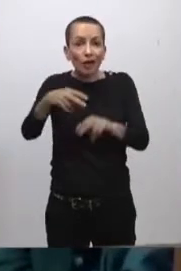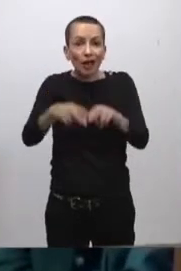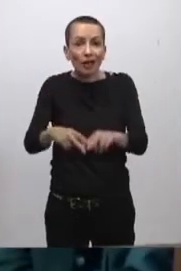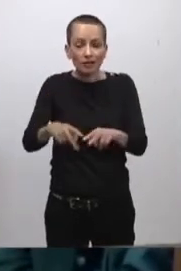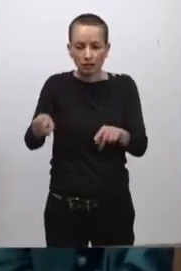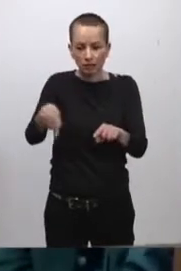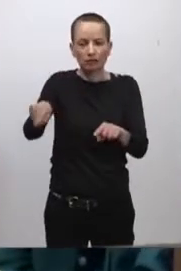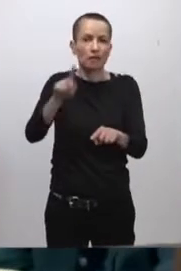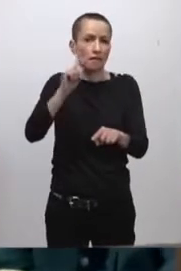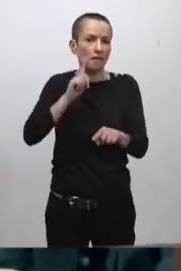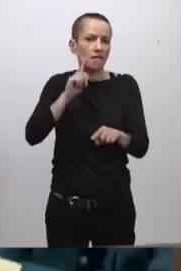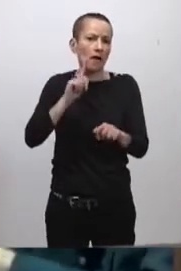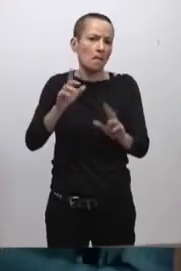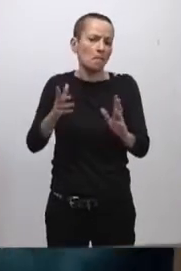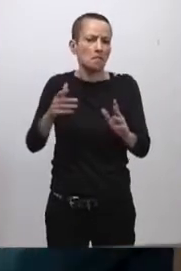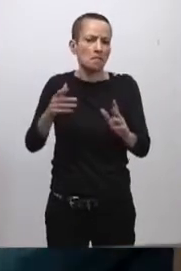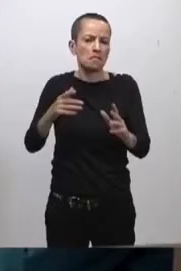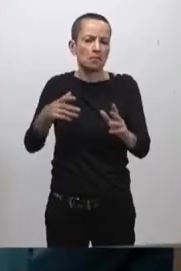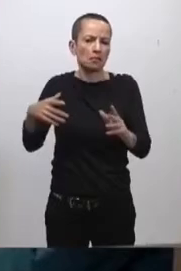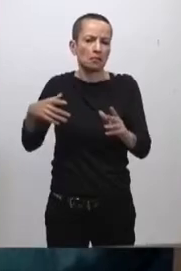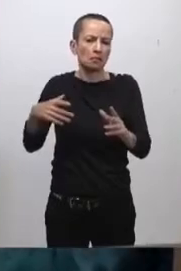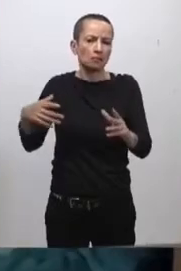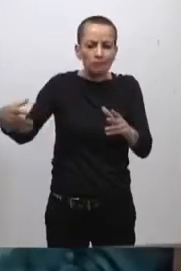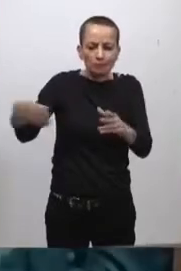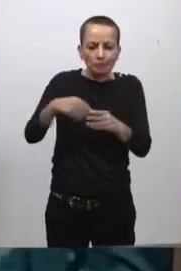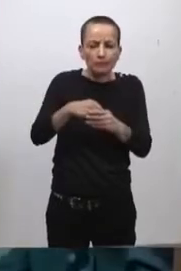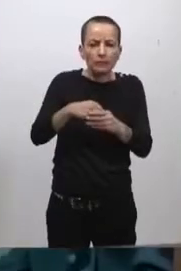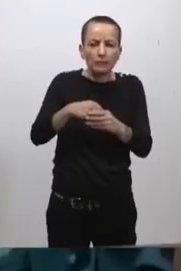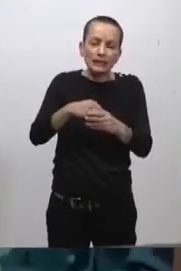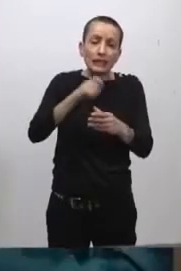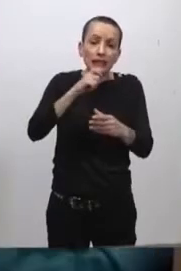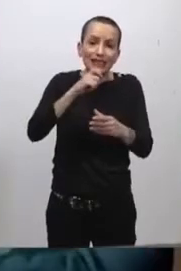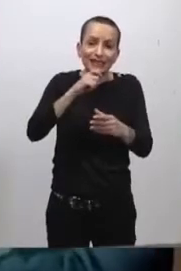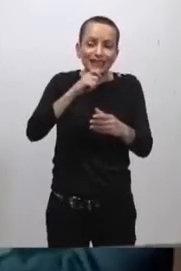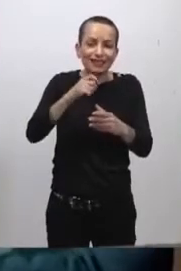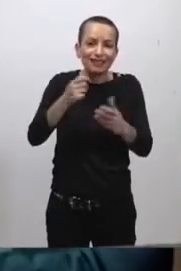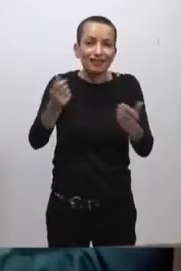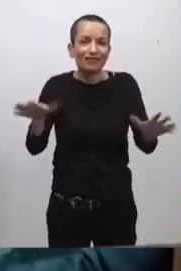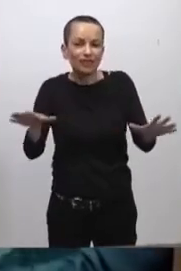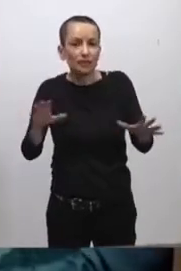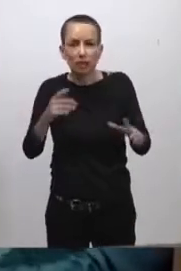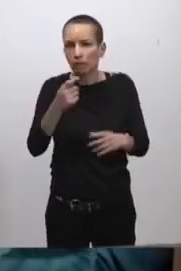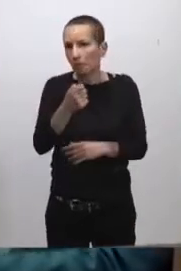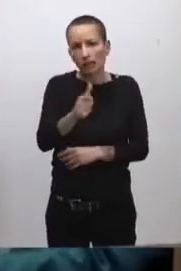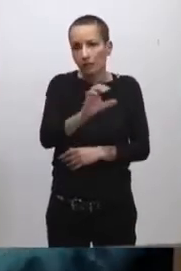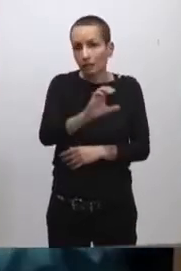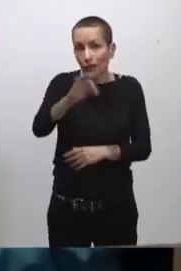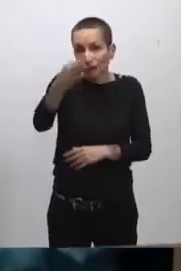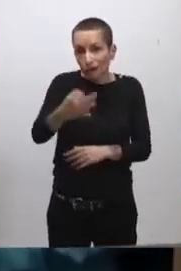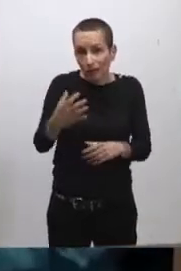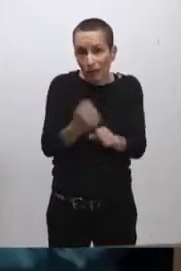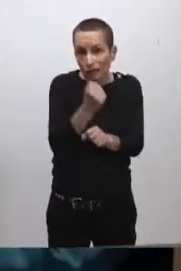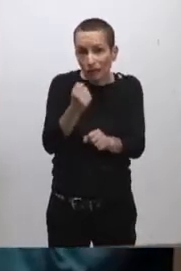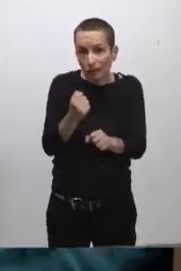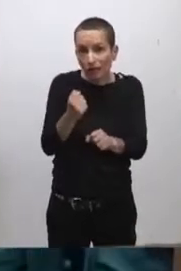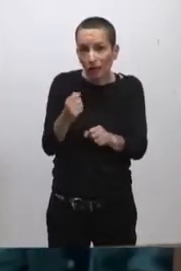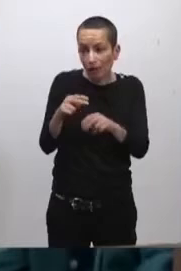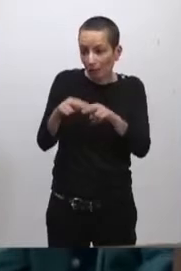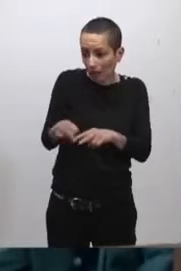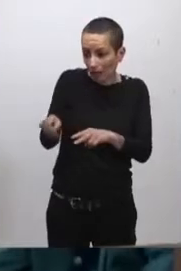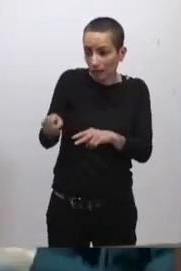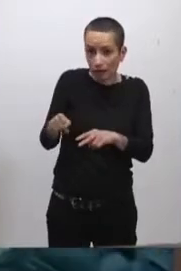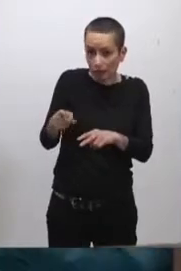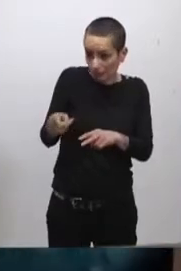étaient rentrées plus tardivement dans le dispositif, donc qui n'en sont pas sorties, mais en soi, c'est quasiment 100% de réussite. Donc c'est vraiment